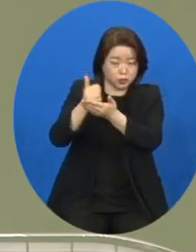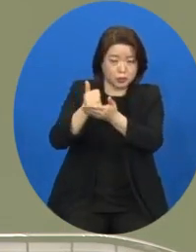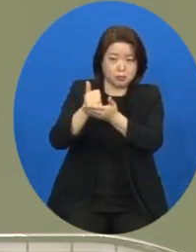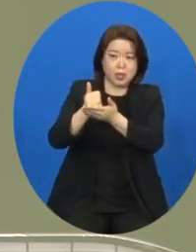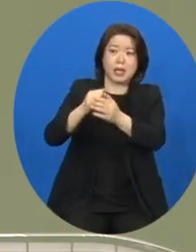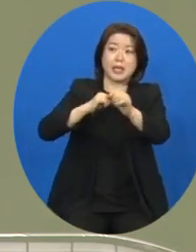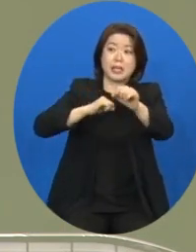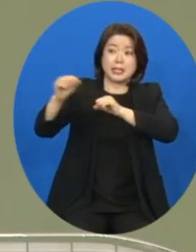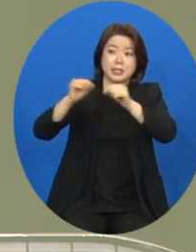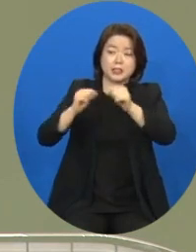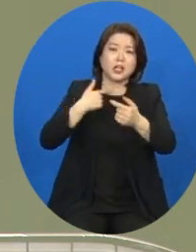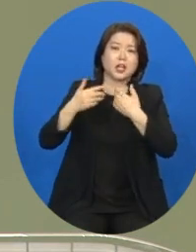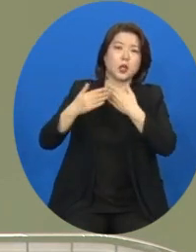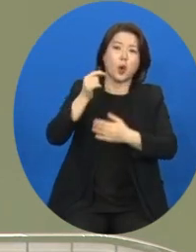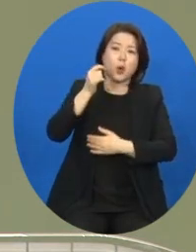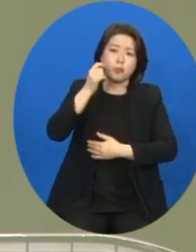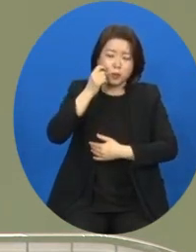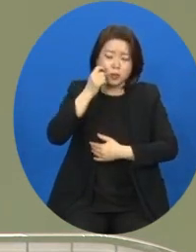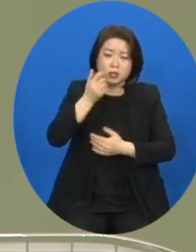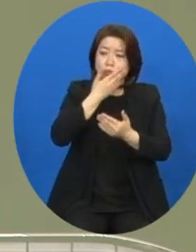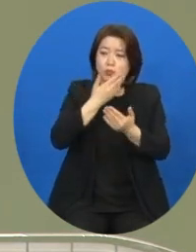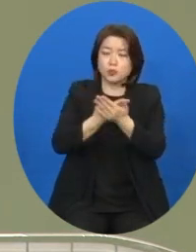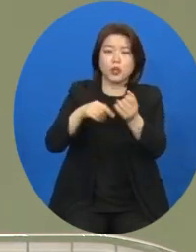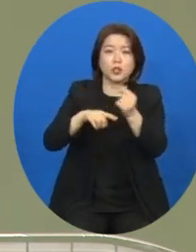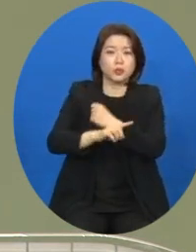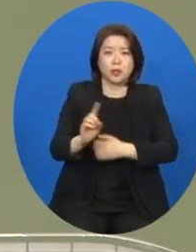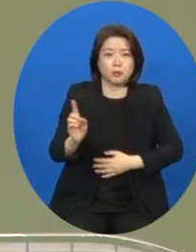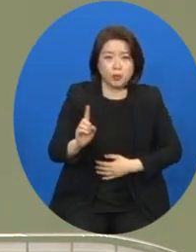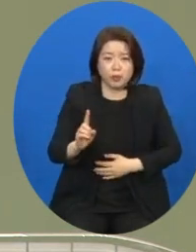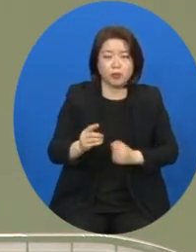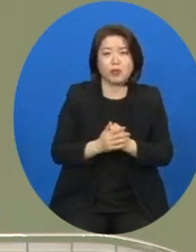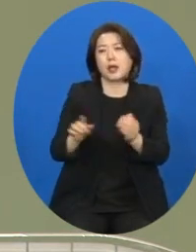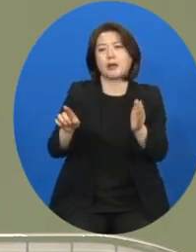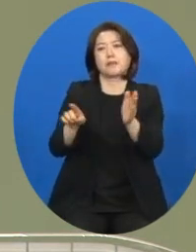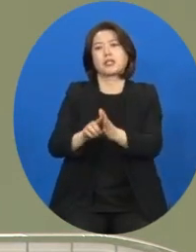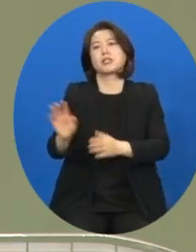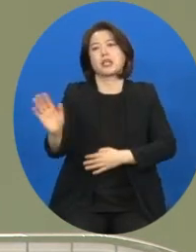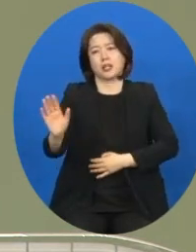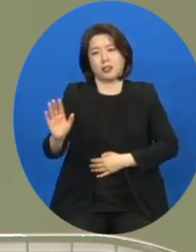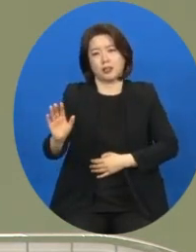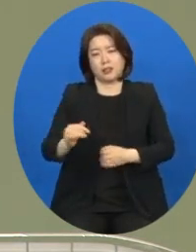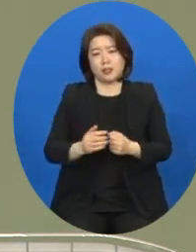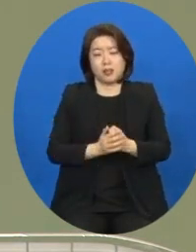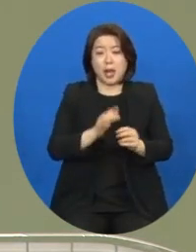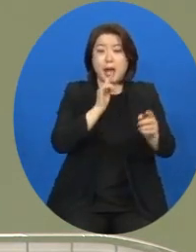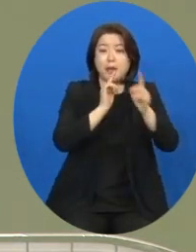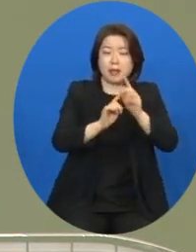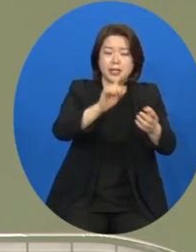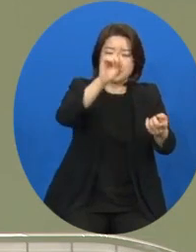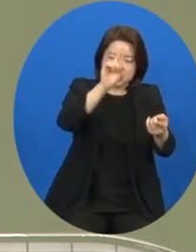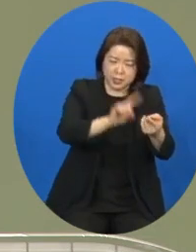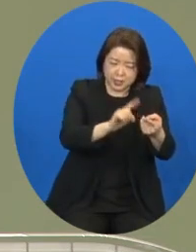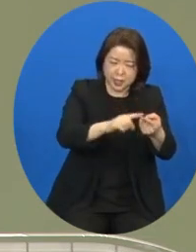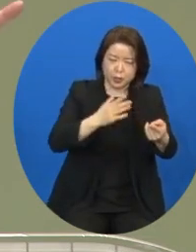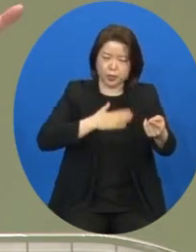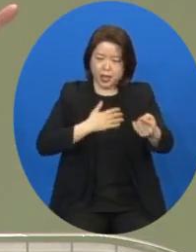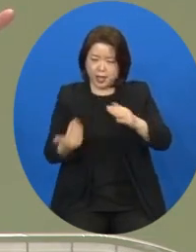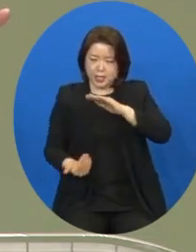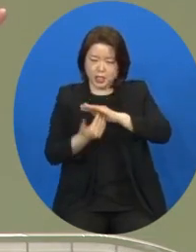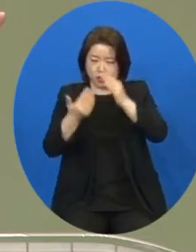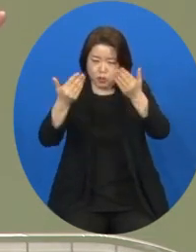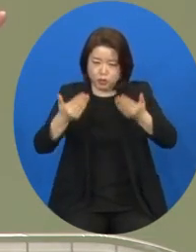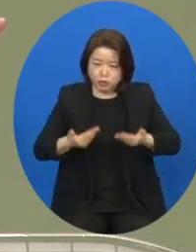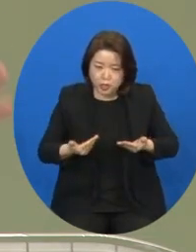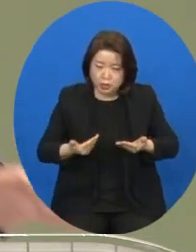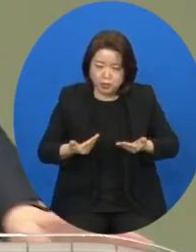못하고 사는 가장 중요한 이유는 불신입니다. 말씀이 그대로 내게 이루어질 것이라고 믿지를 못하는